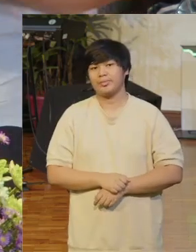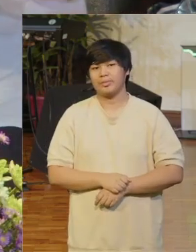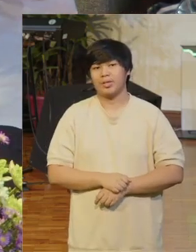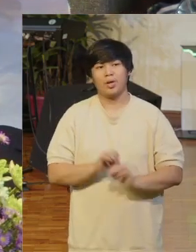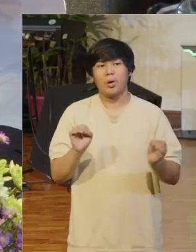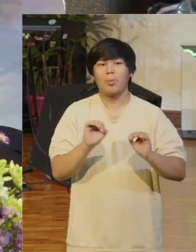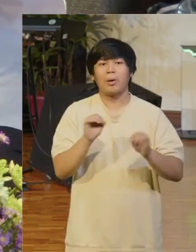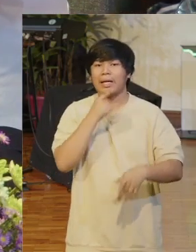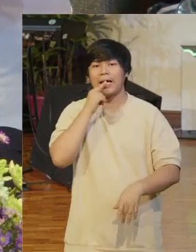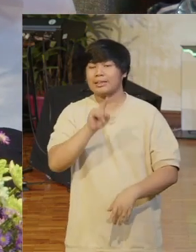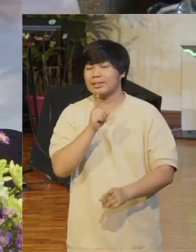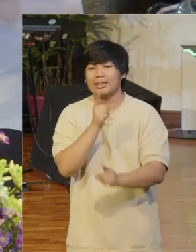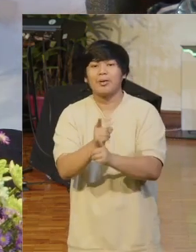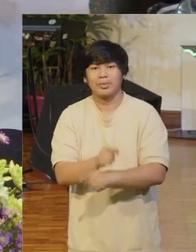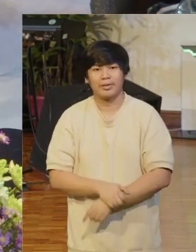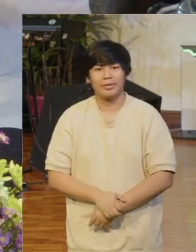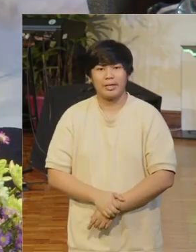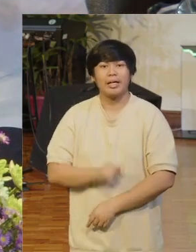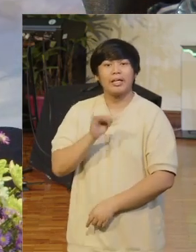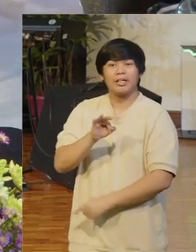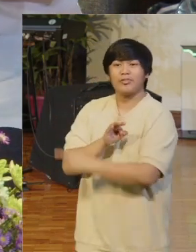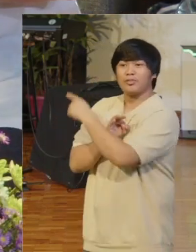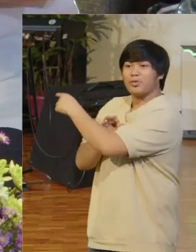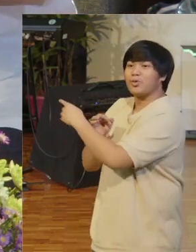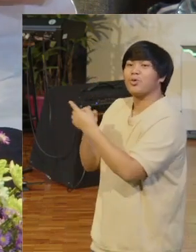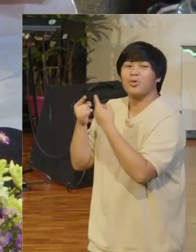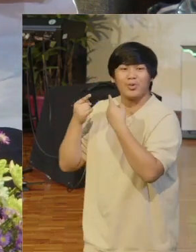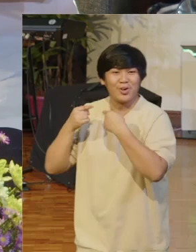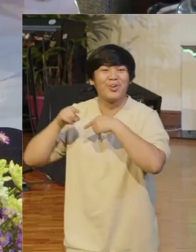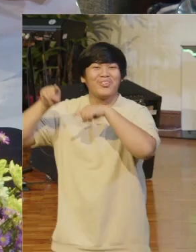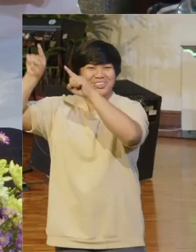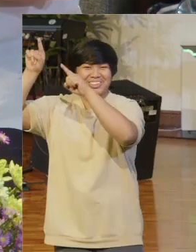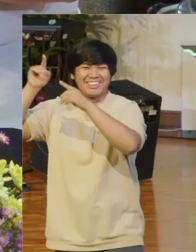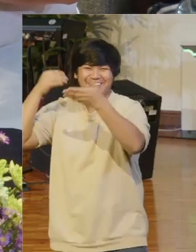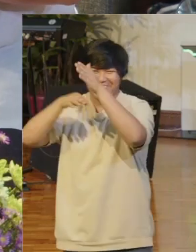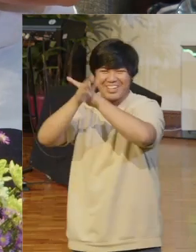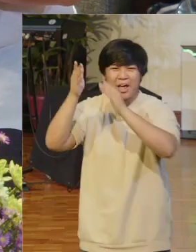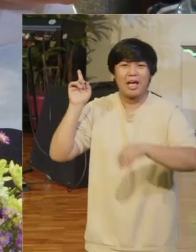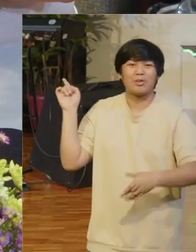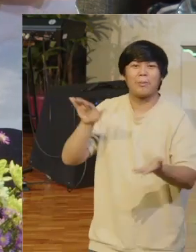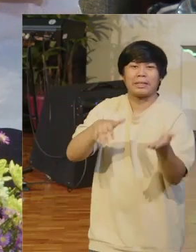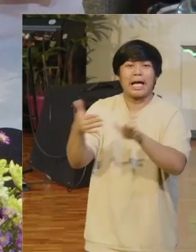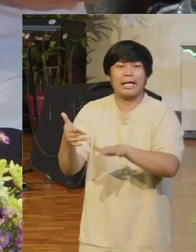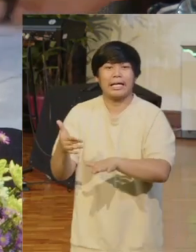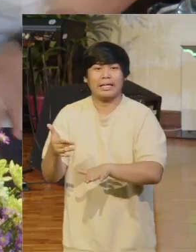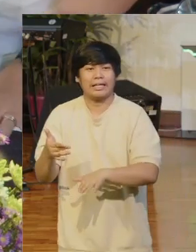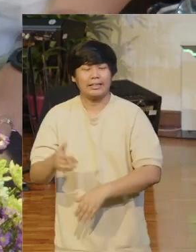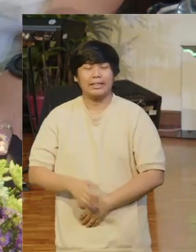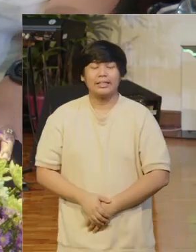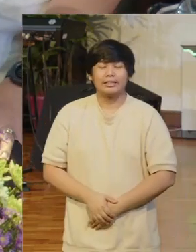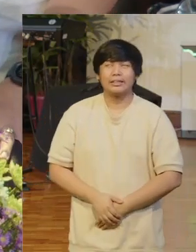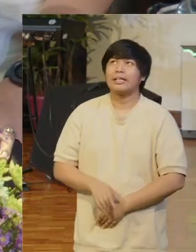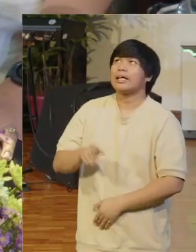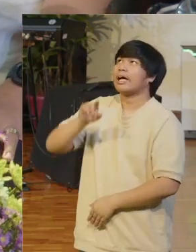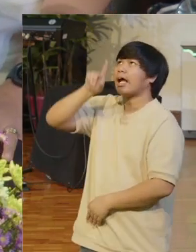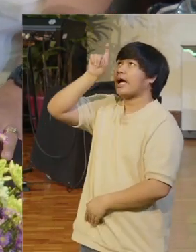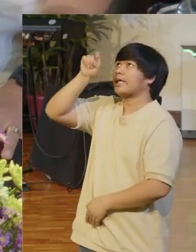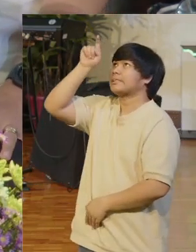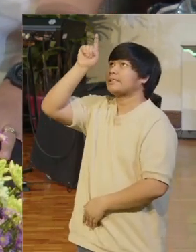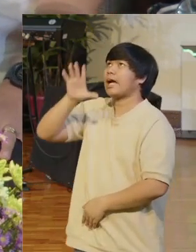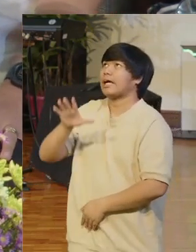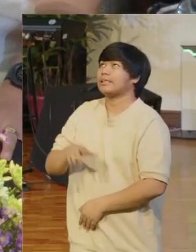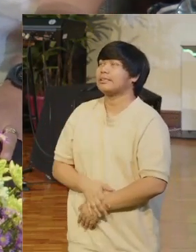Pag nauna po ako sa langit, dadalawin ko po kayo, tapos sasabihin ko sa inyo. Ayaw nyo